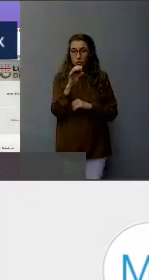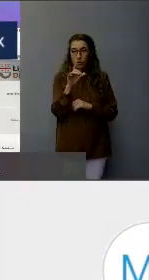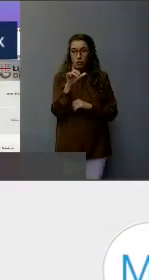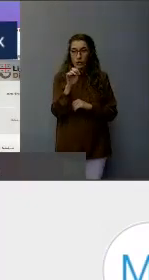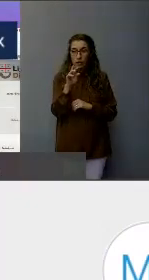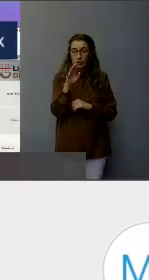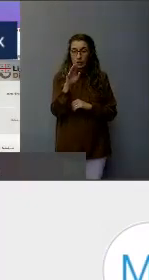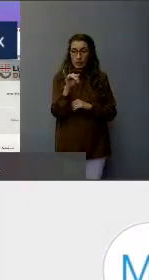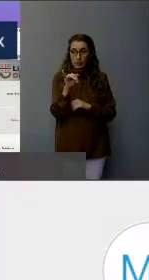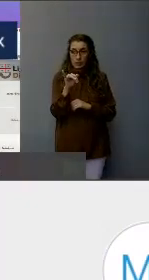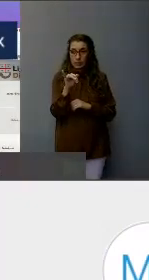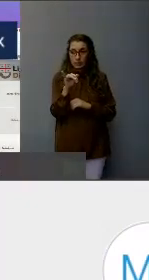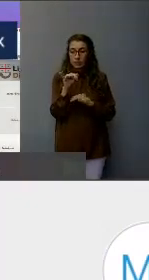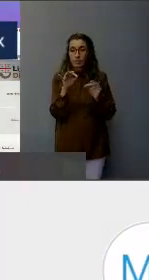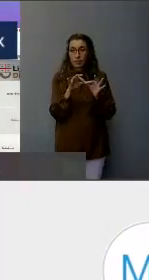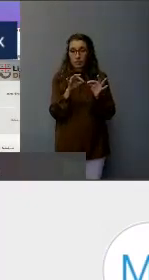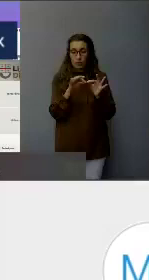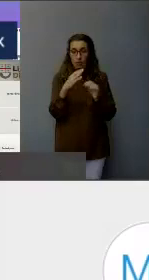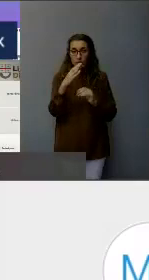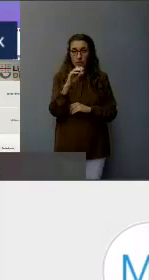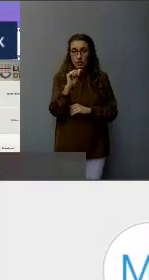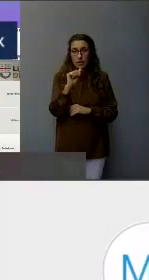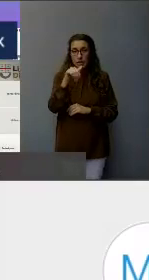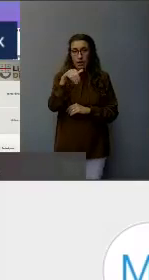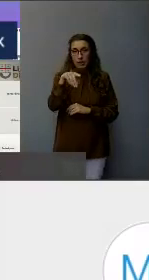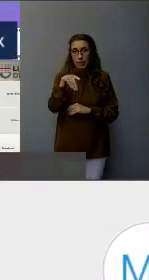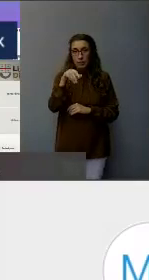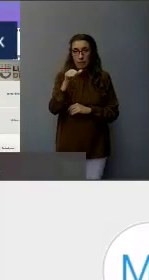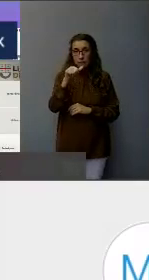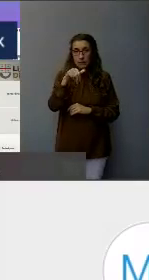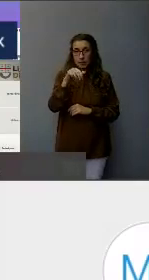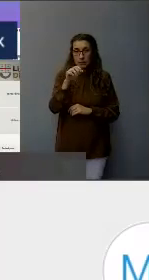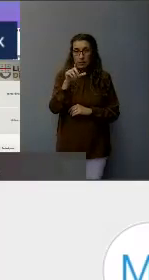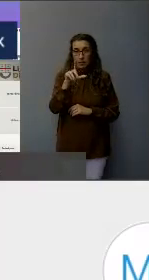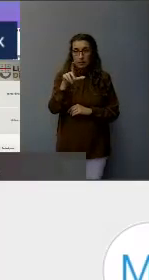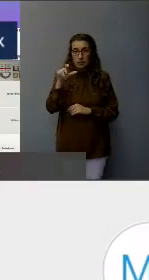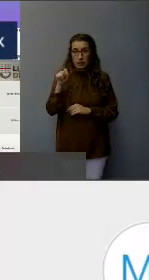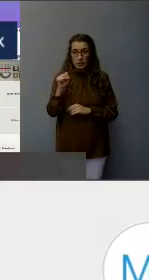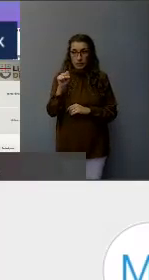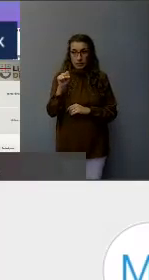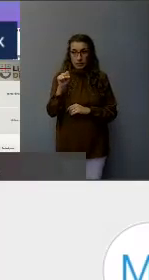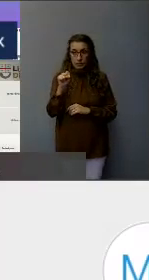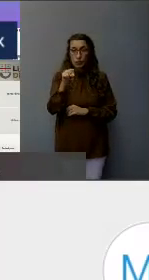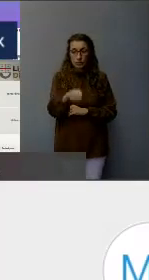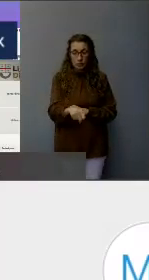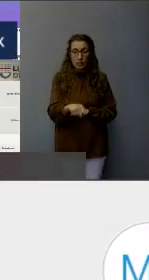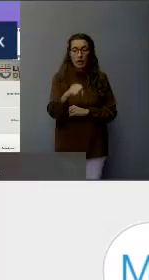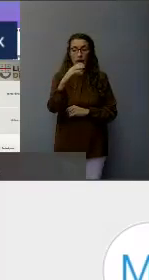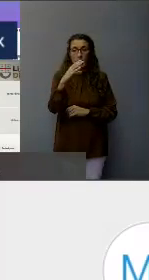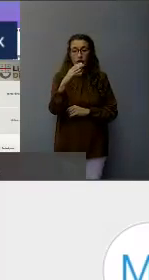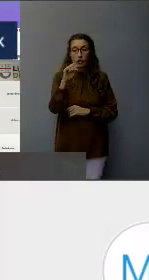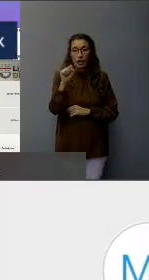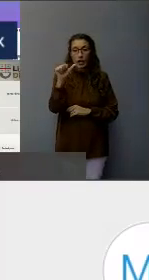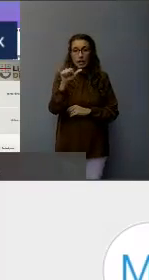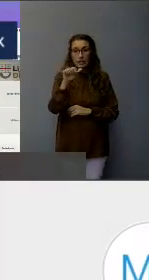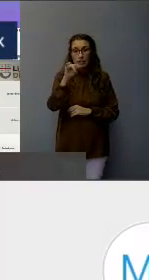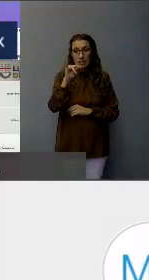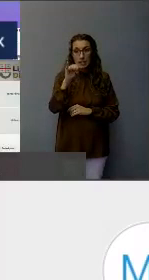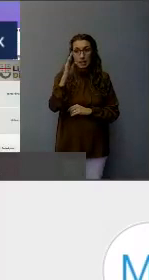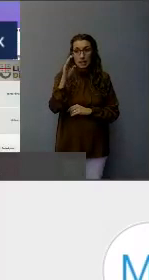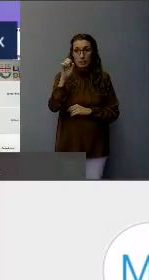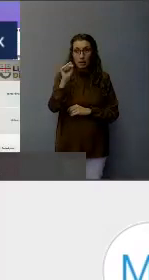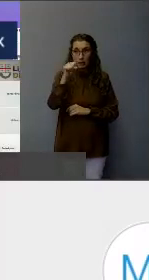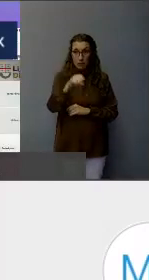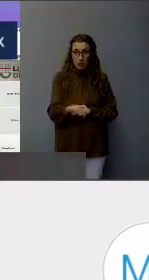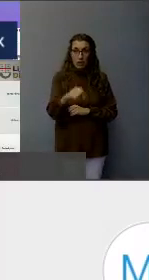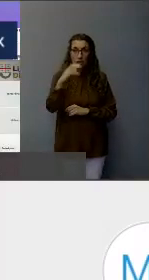bruccoleri favorevole consigliere campanella top consigliere cassano